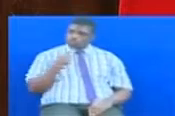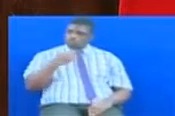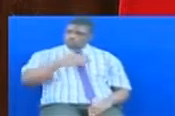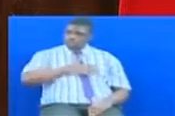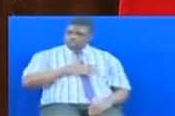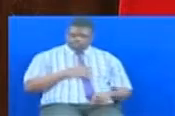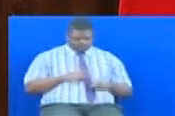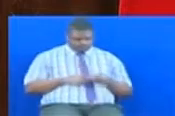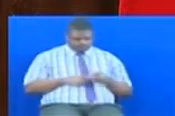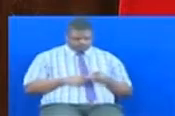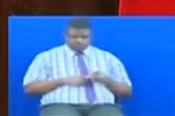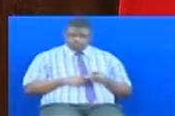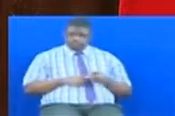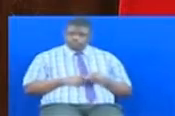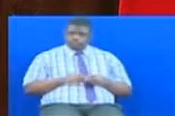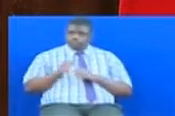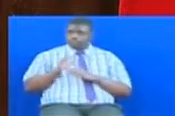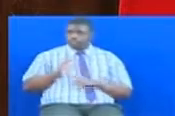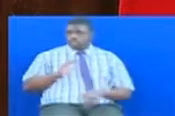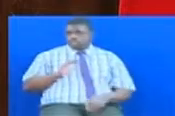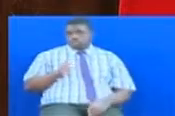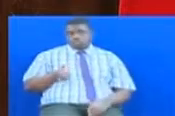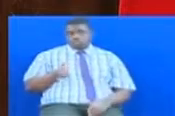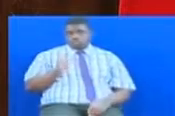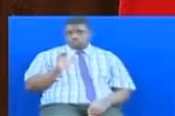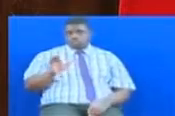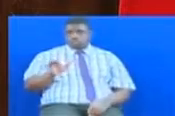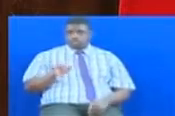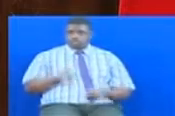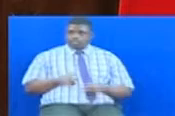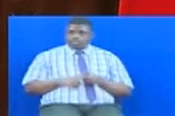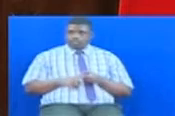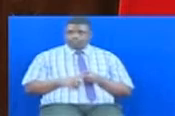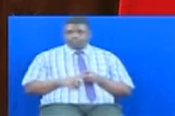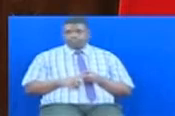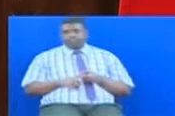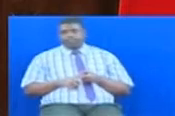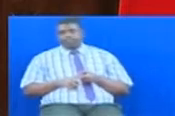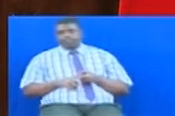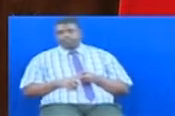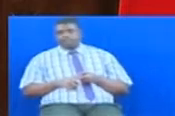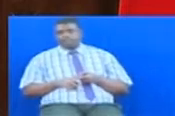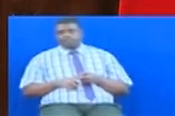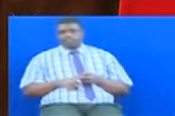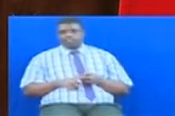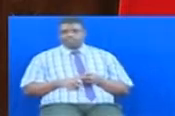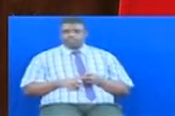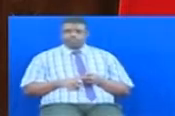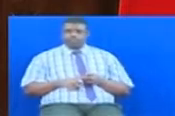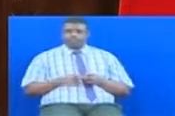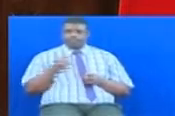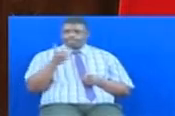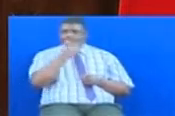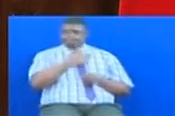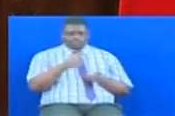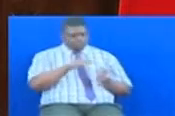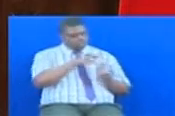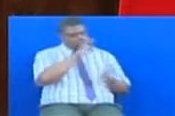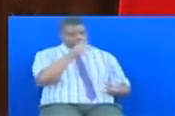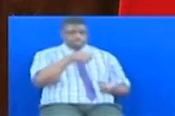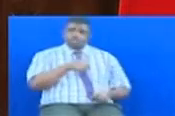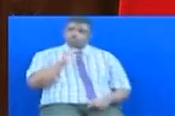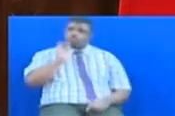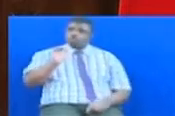ambao kwa ridhaa yao walinipa kura zao na baadaye Mheshimiwa Rais akaniteua kumsaidia. Naomba tu niwaambie